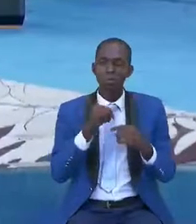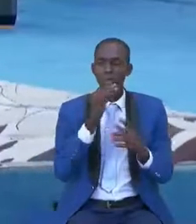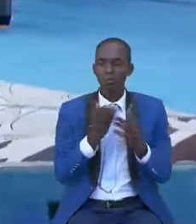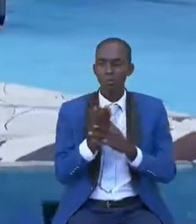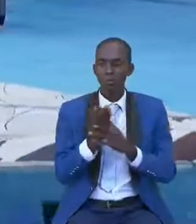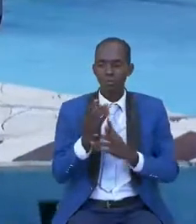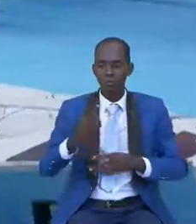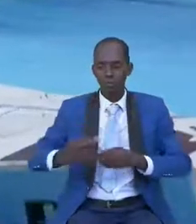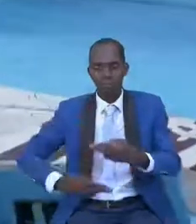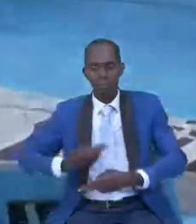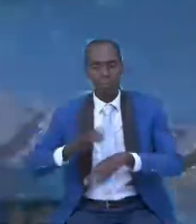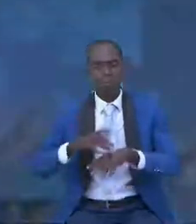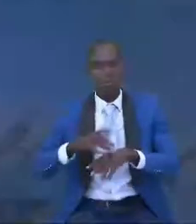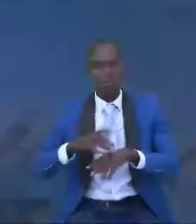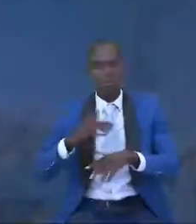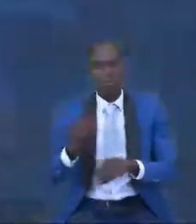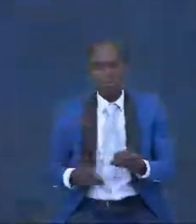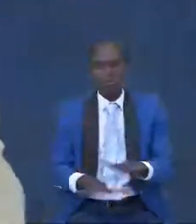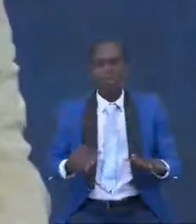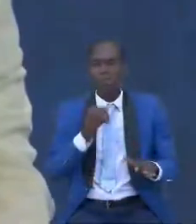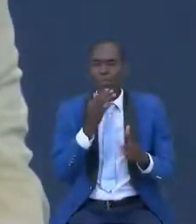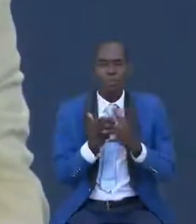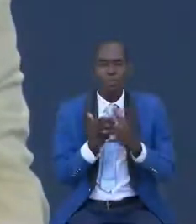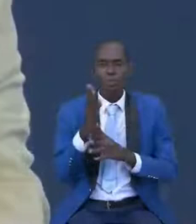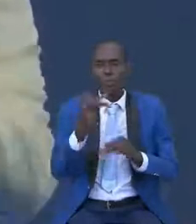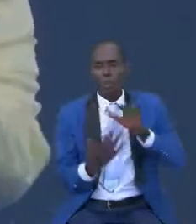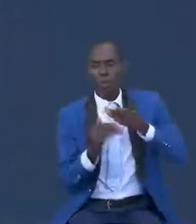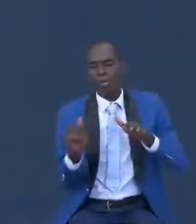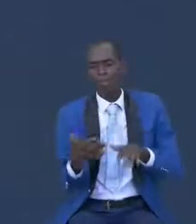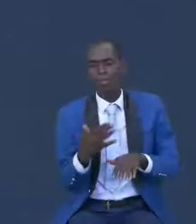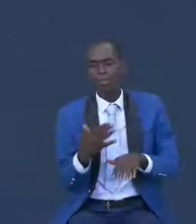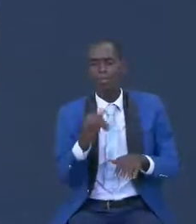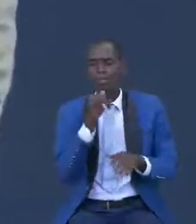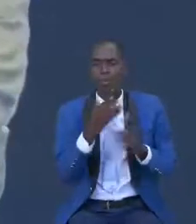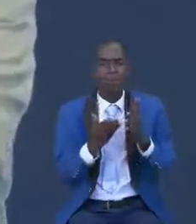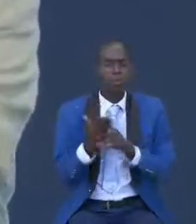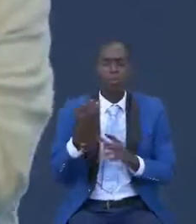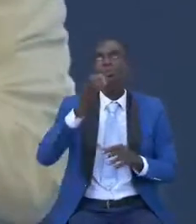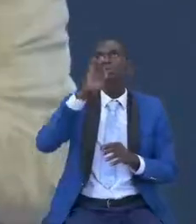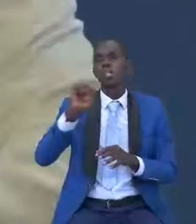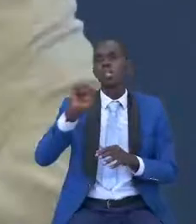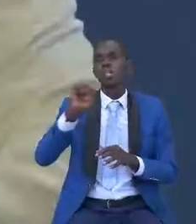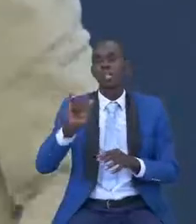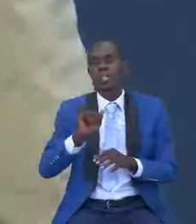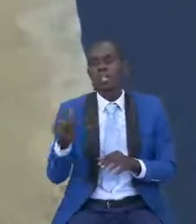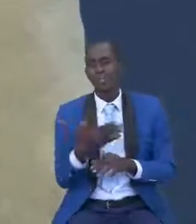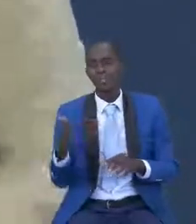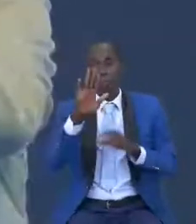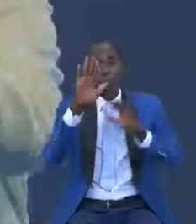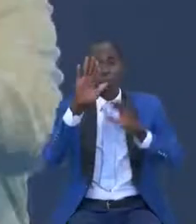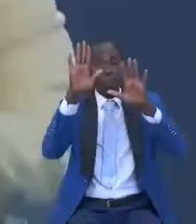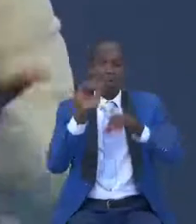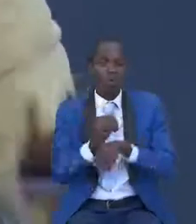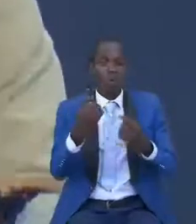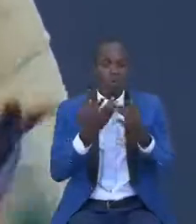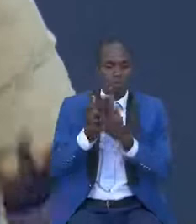tremblements, ça ne vient pas par les pleurs, ça ne vient pas en roulant par terre, ça ne vient pas en brûlant quelque chose, ça ne vient pas en buvant quelque